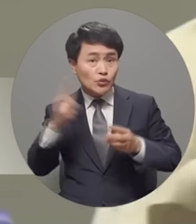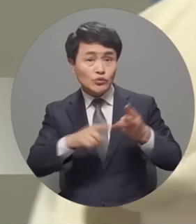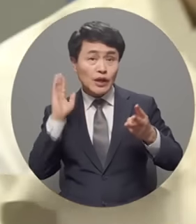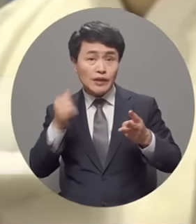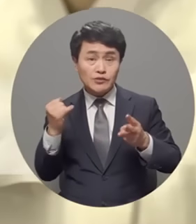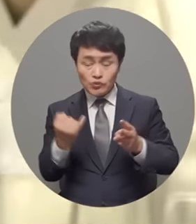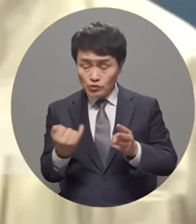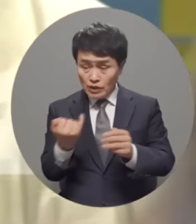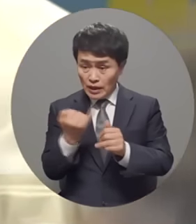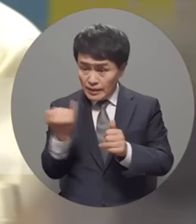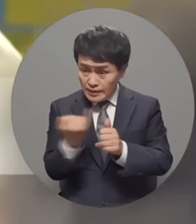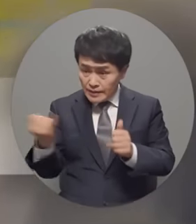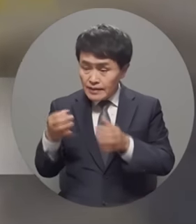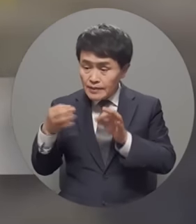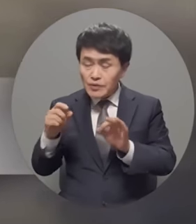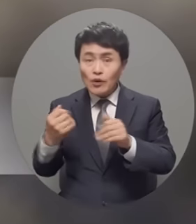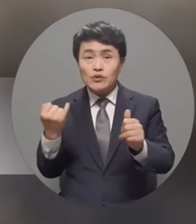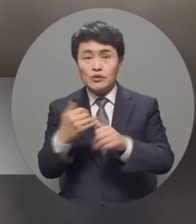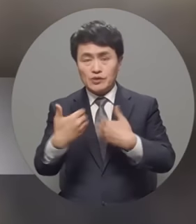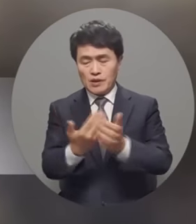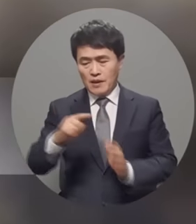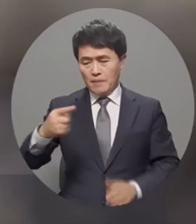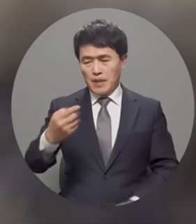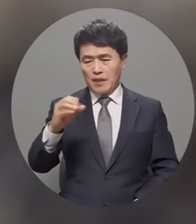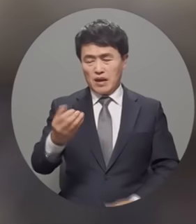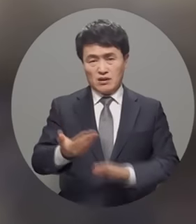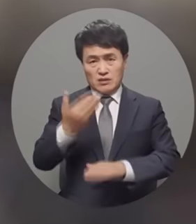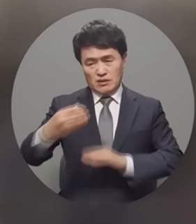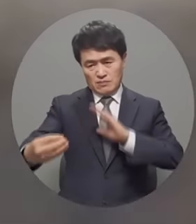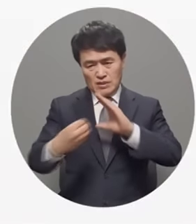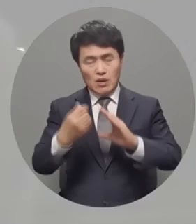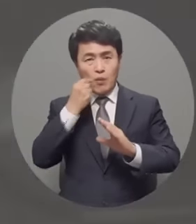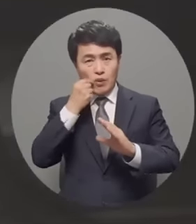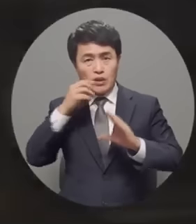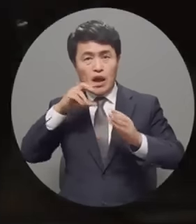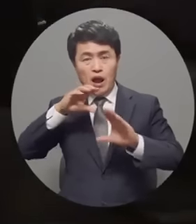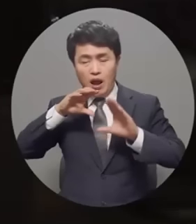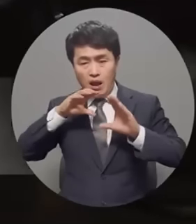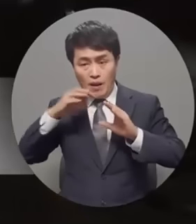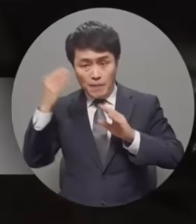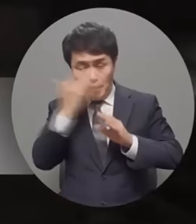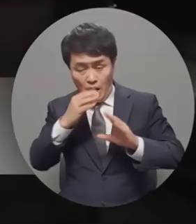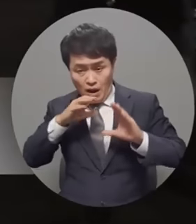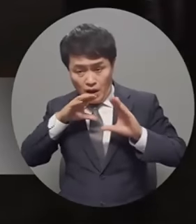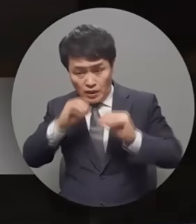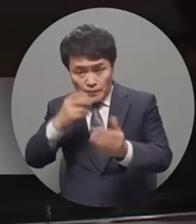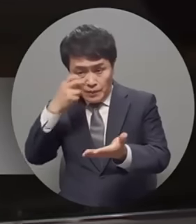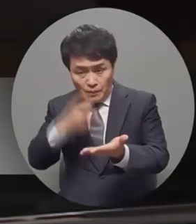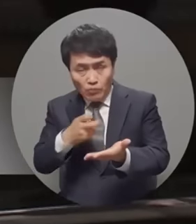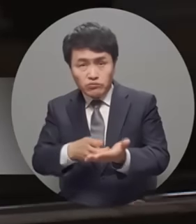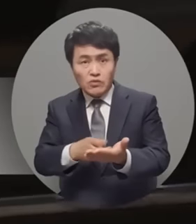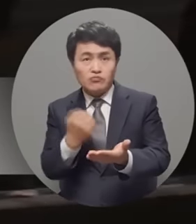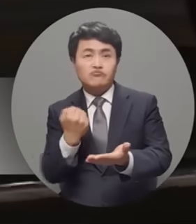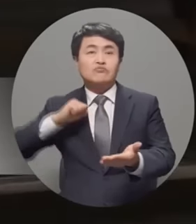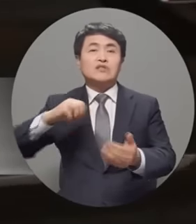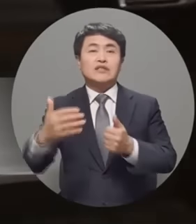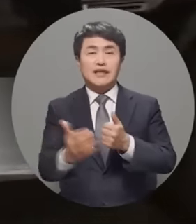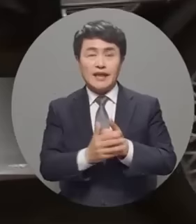이상 금품을 받지 못하도록 한 청탁금지법 위반이라는 겁니다. 고발 5달 만에 이원석